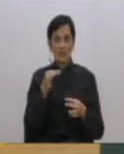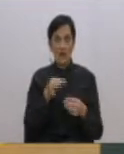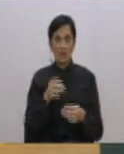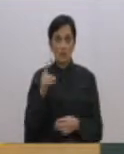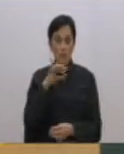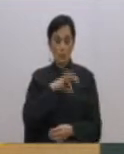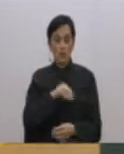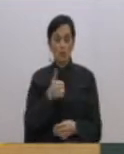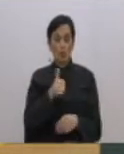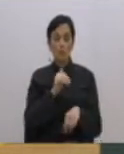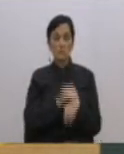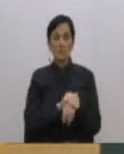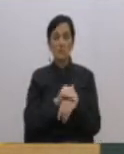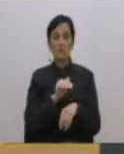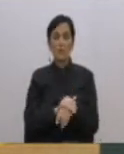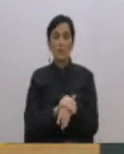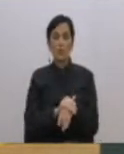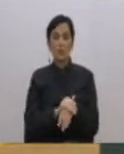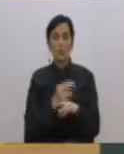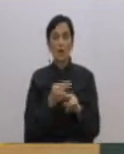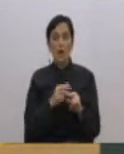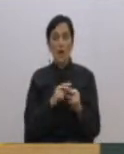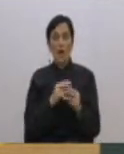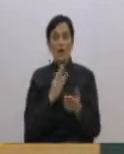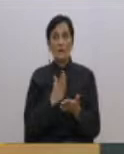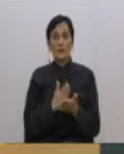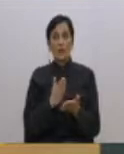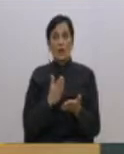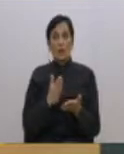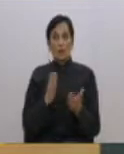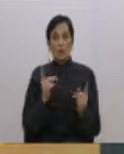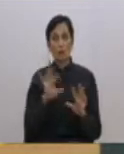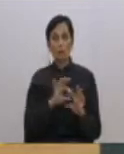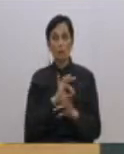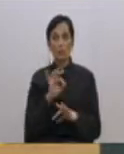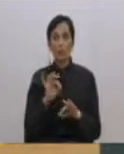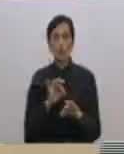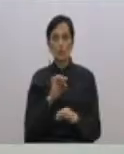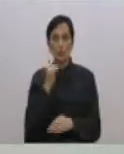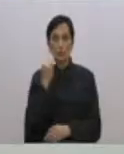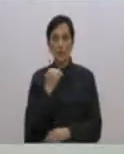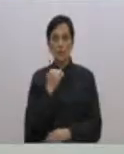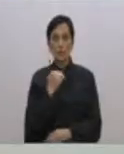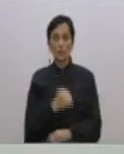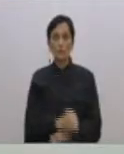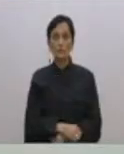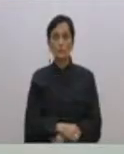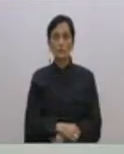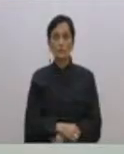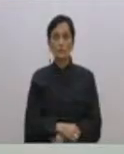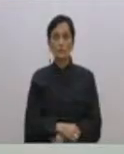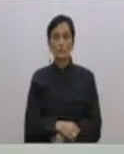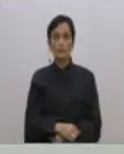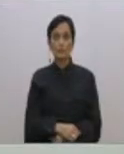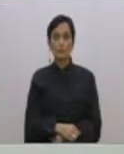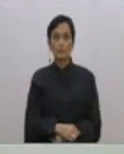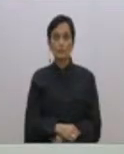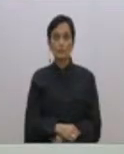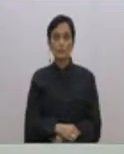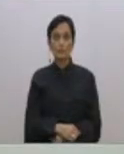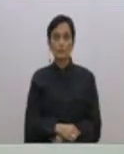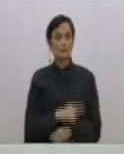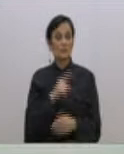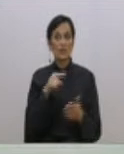როგორც მტკიცებულება. Ai ეს არის მოკლედ არსი ამ განმარტებით. Თუ კითხები ხები